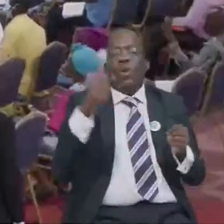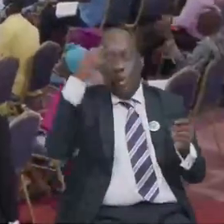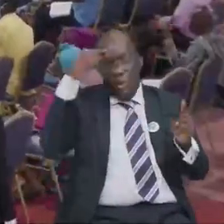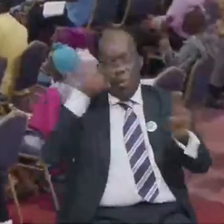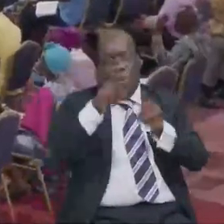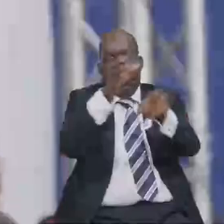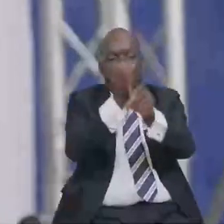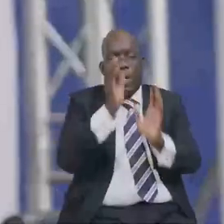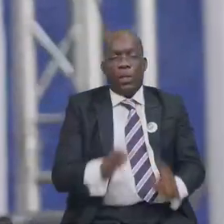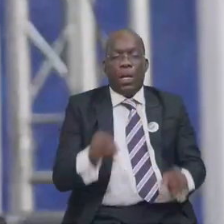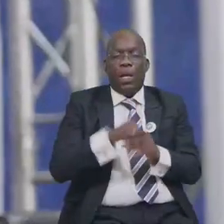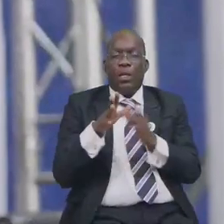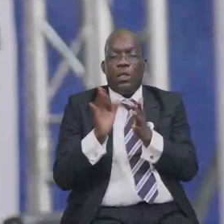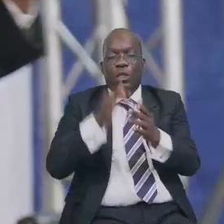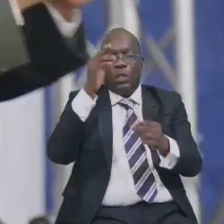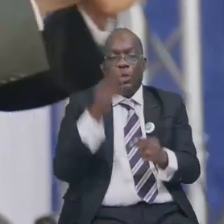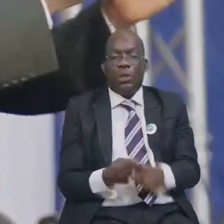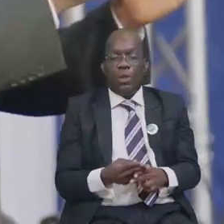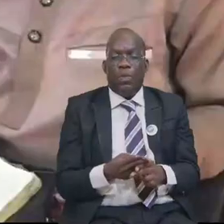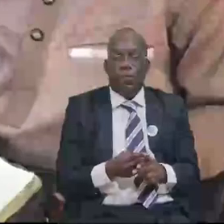Au nom de Jésus,